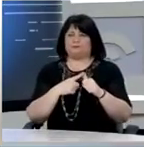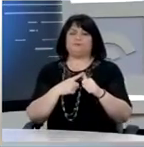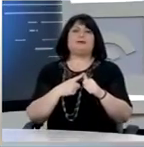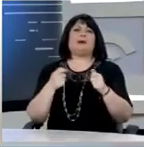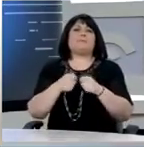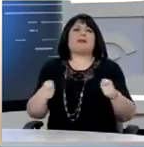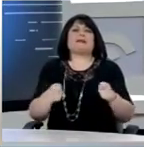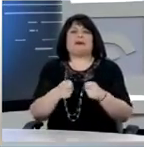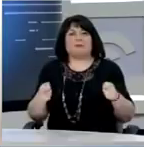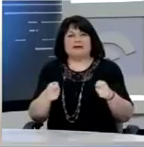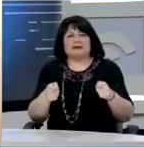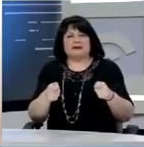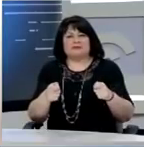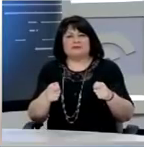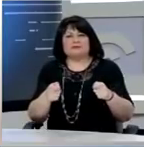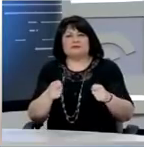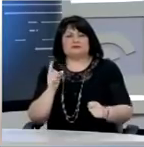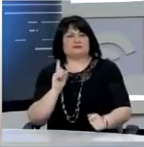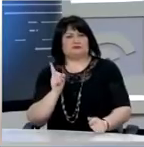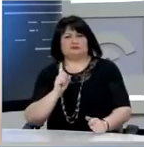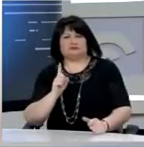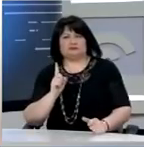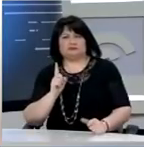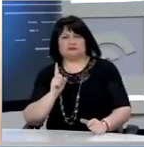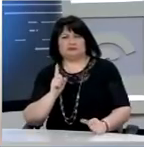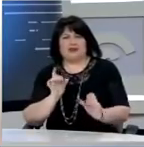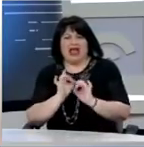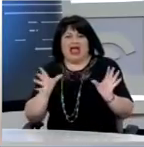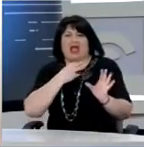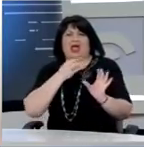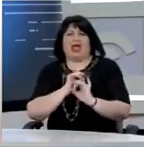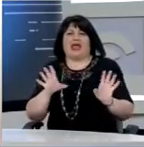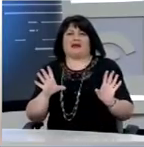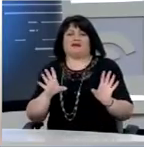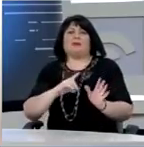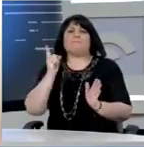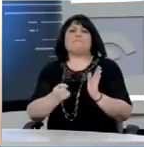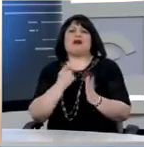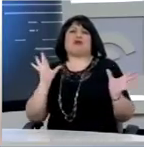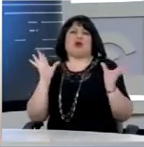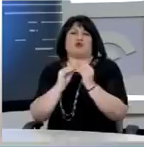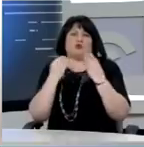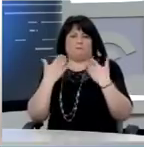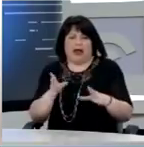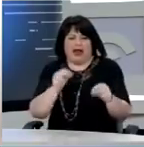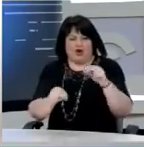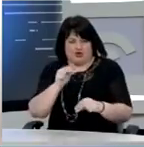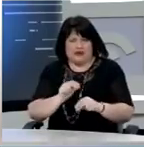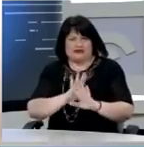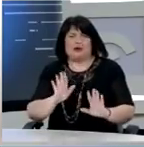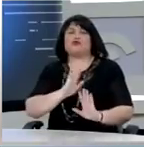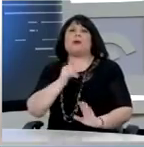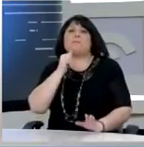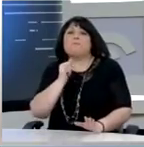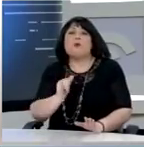μέτρα που ανακοινώθηκαν δεν είναι έκτακτες ή εφάπαξ προεκλογικές παροχές, είναι μόνιμες